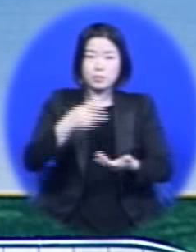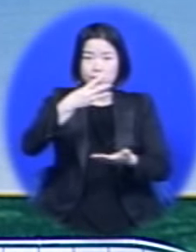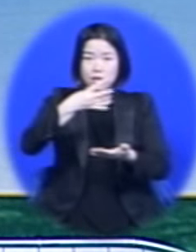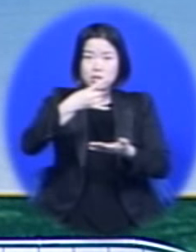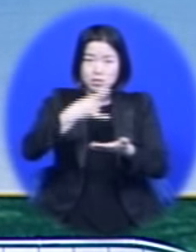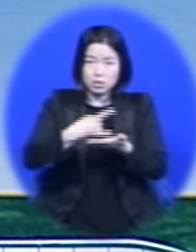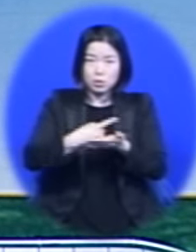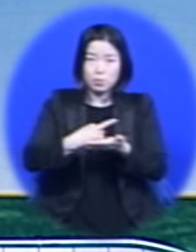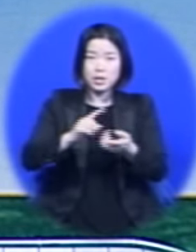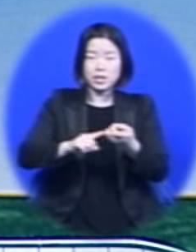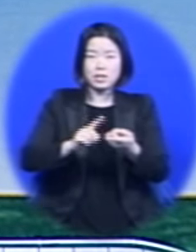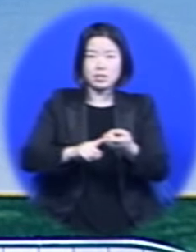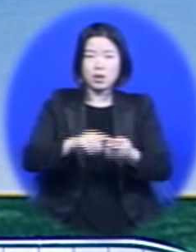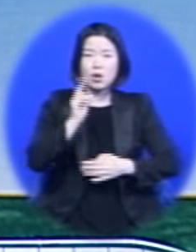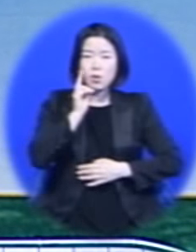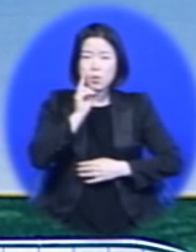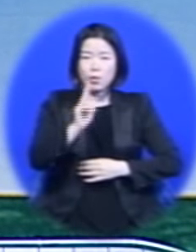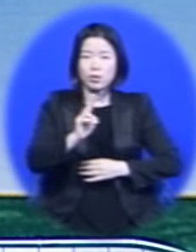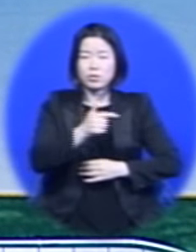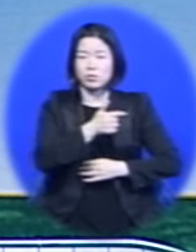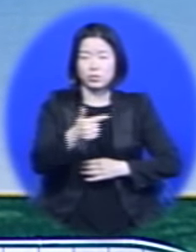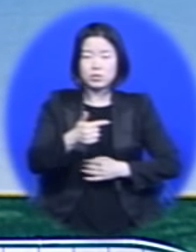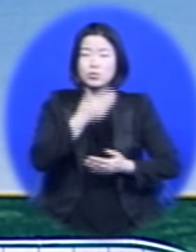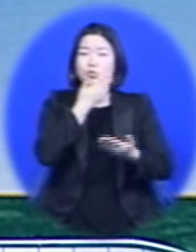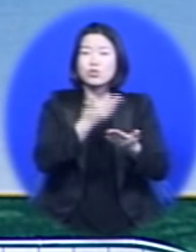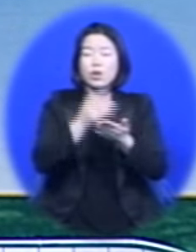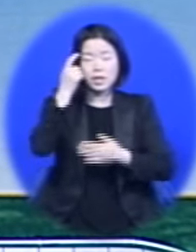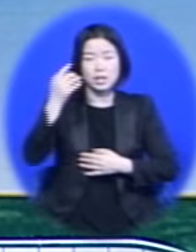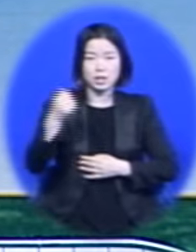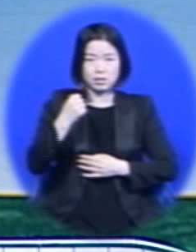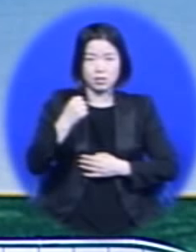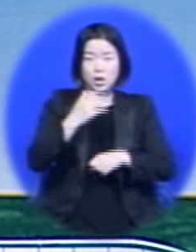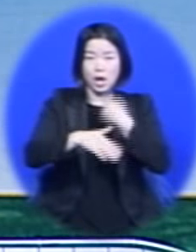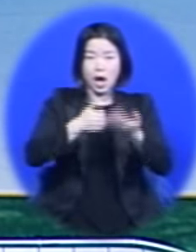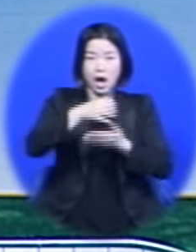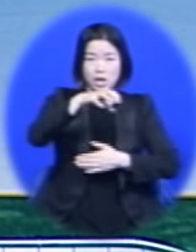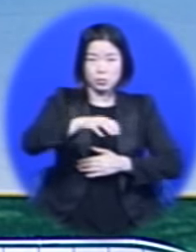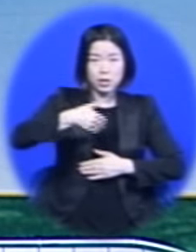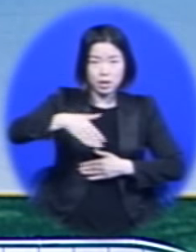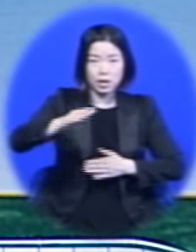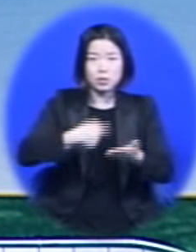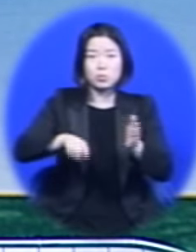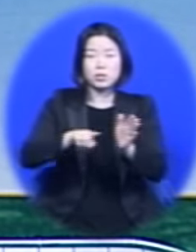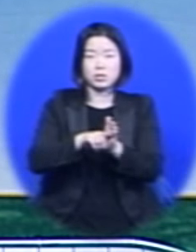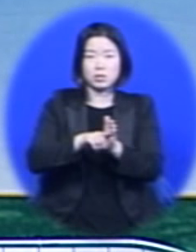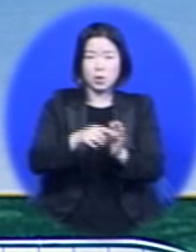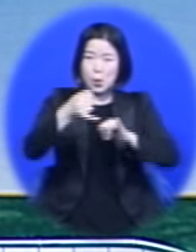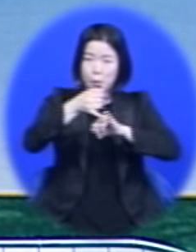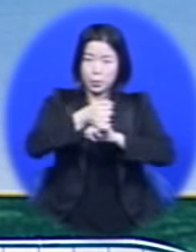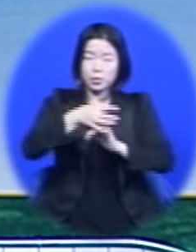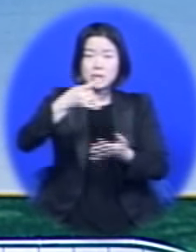의로움에 대하여 굉장히 중요하게 생각했습니다. 하나님께 나아가려면 반드시 의가